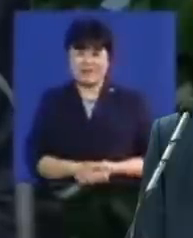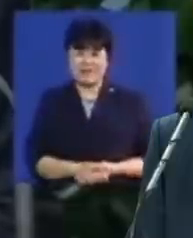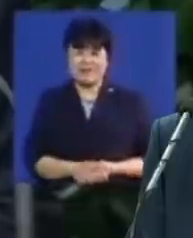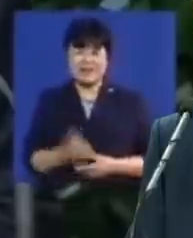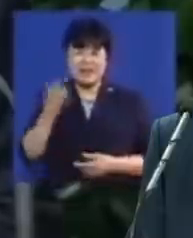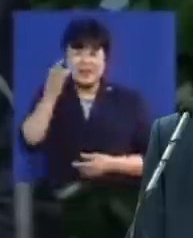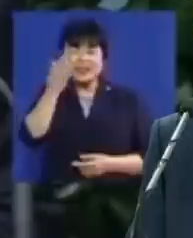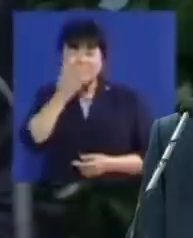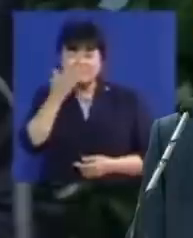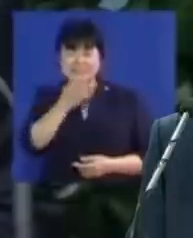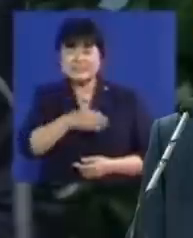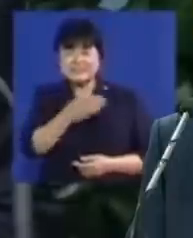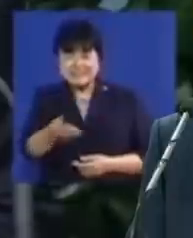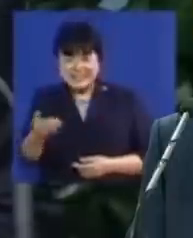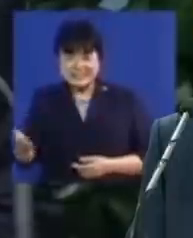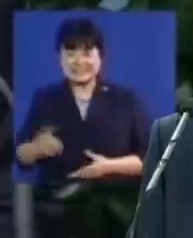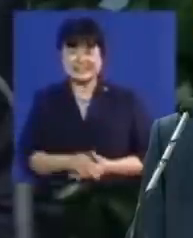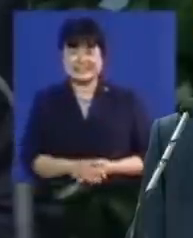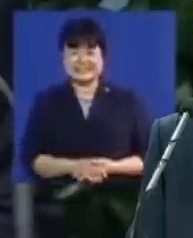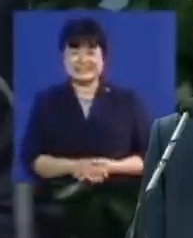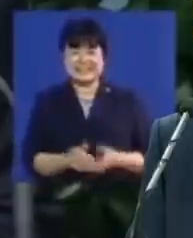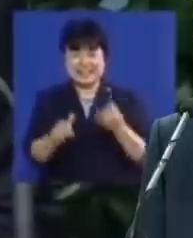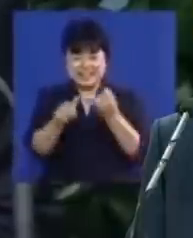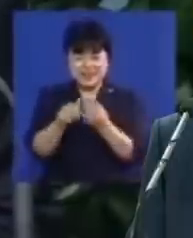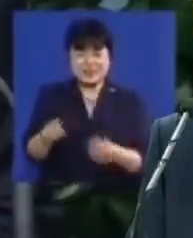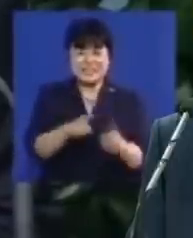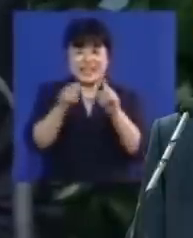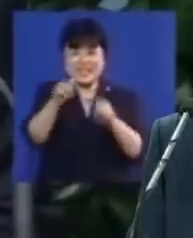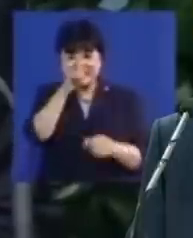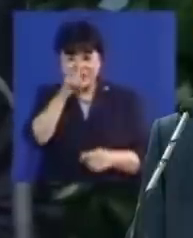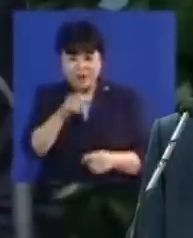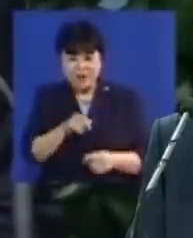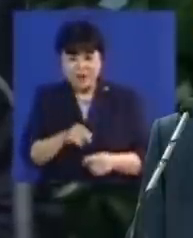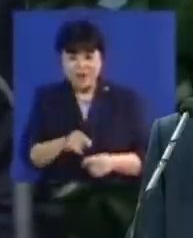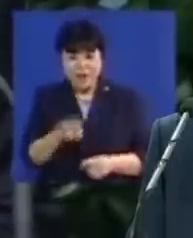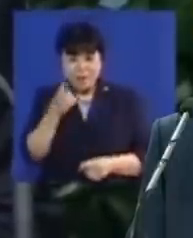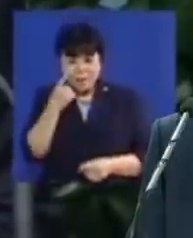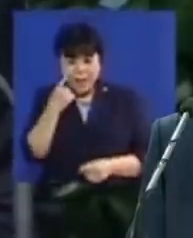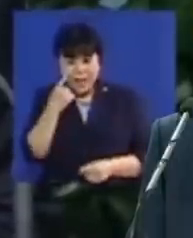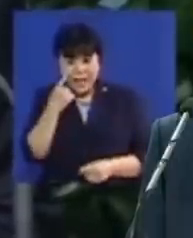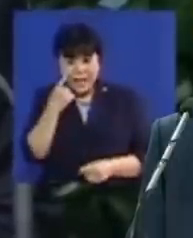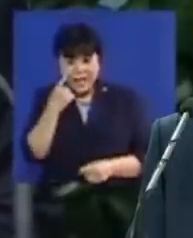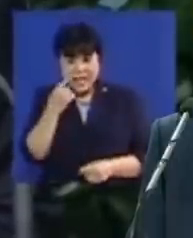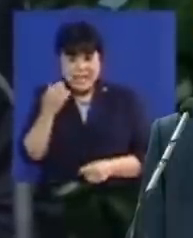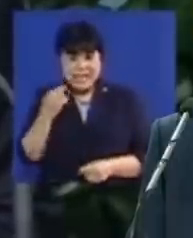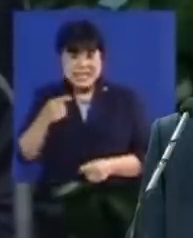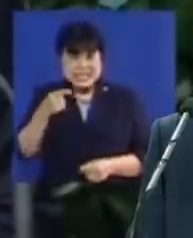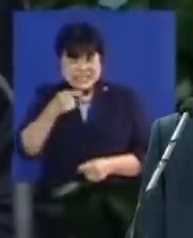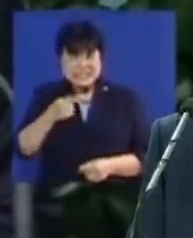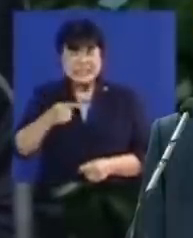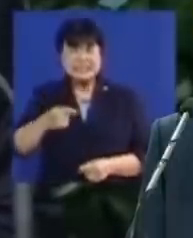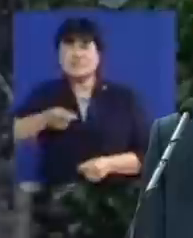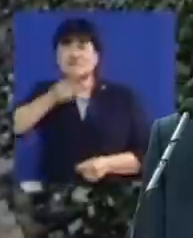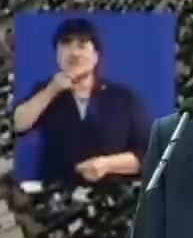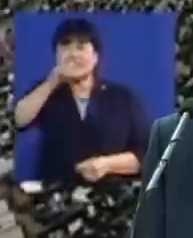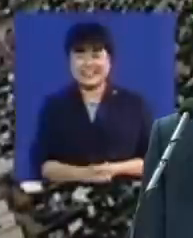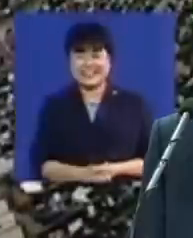젖과 꿀이 흐른다는 결혼 생활하는 사람도 가보면 쓴 연못물이 다 나가